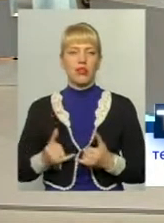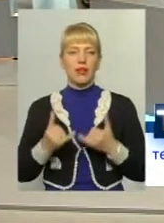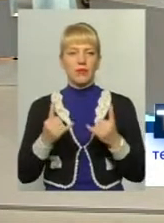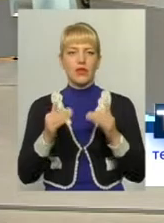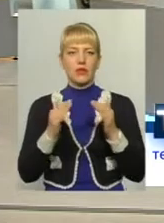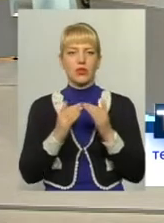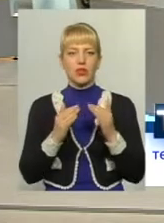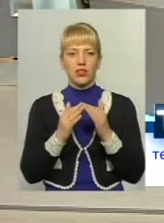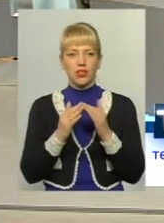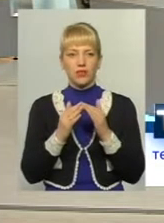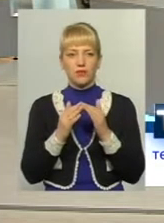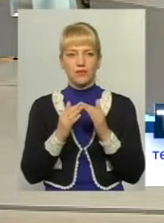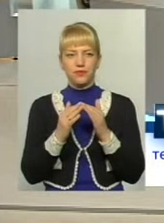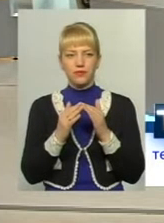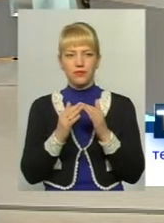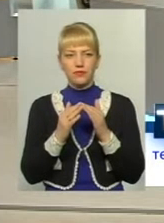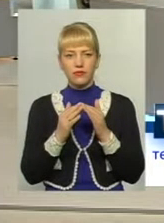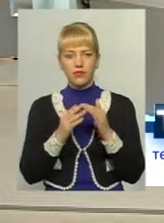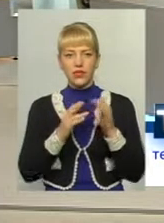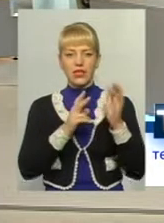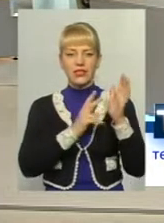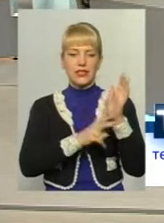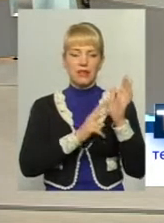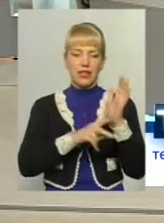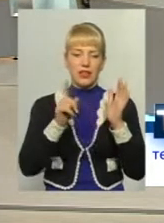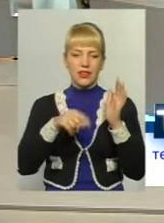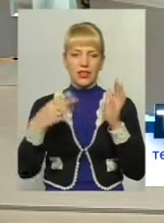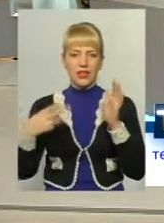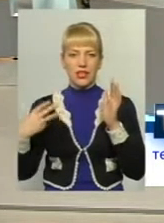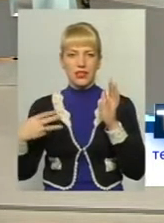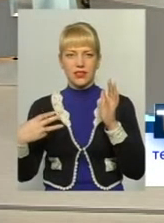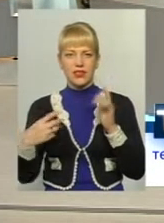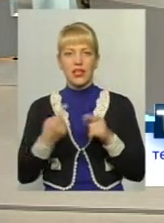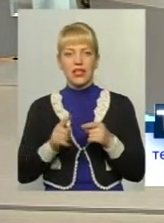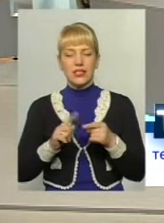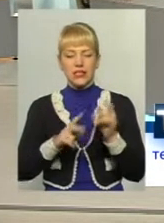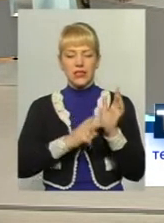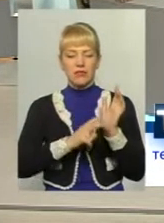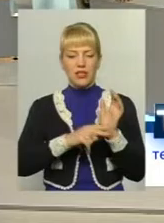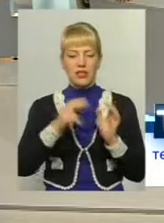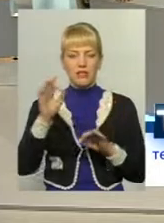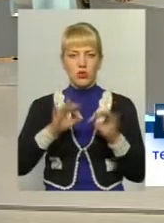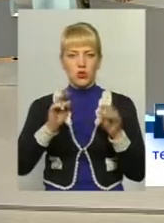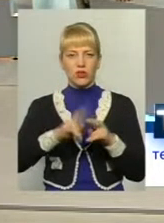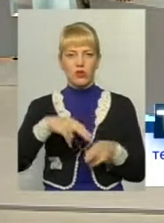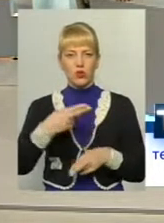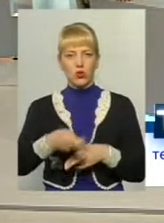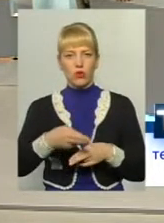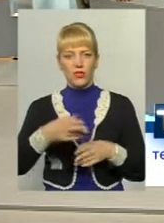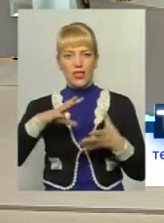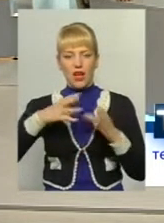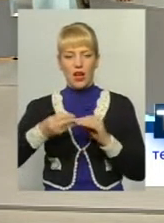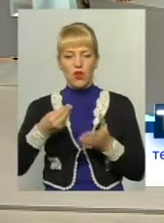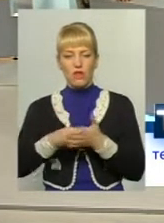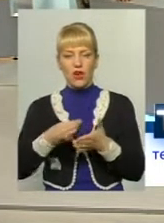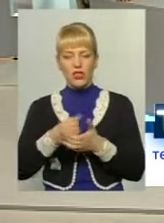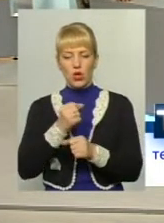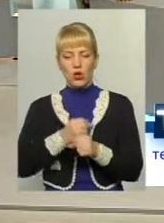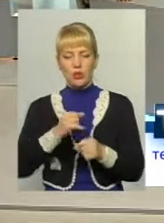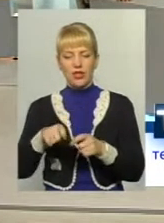робіт і матеріалів. Робіт слід зауважити. Робіт і матеріалів. Ця програма, я думаю, що вона вже не раз у вас обговорювалась.